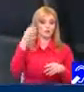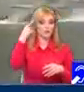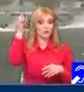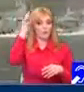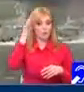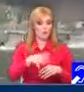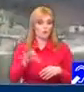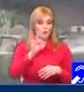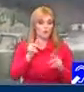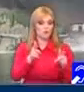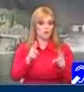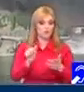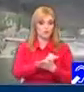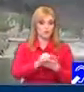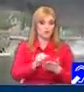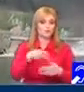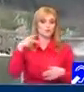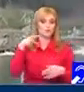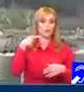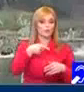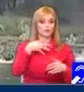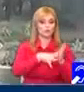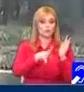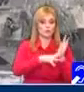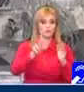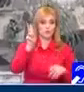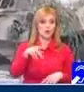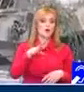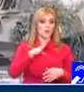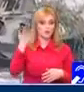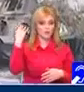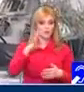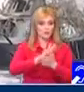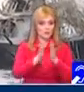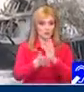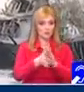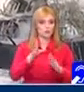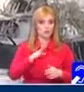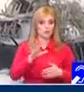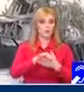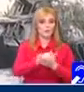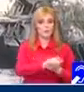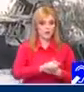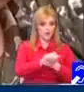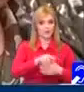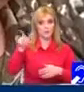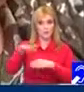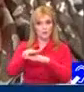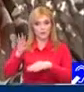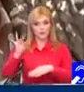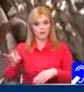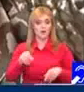din iulie 92, privind principiile reglementării pașnice a conflictului armat din regiunea transnistreană și